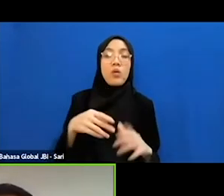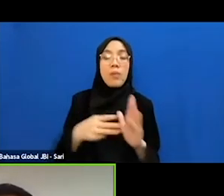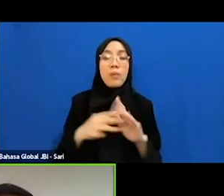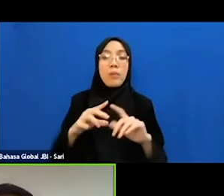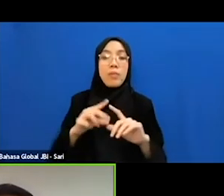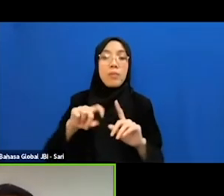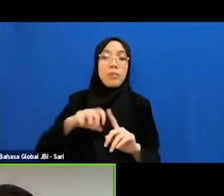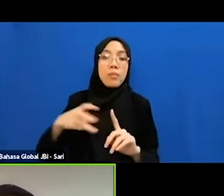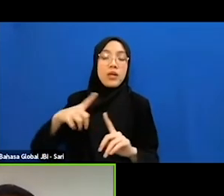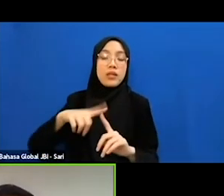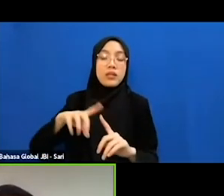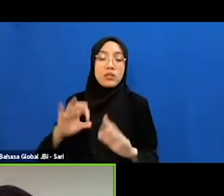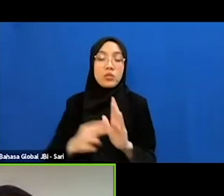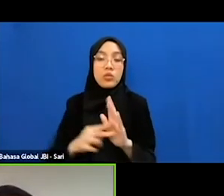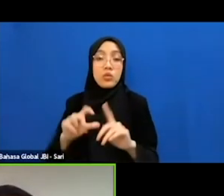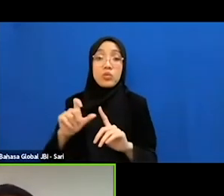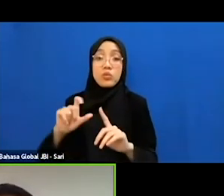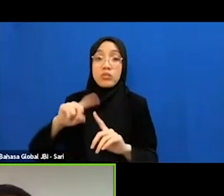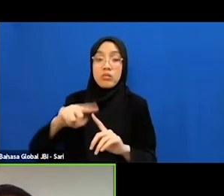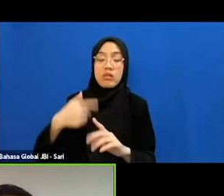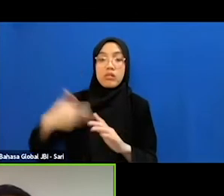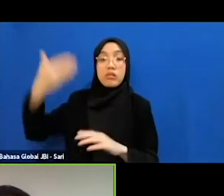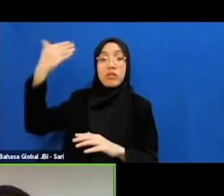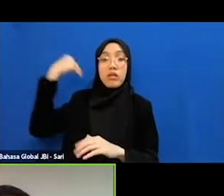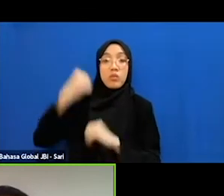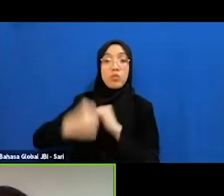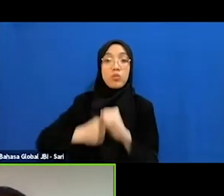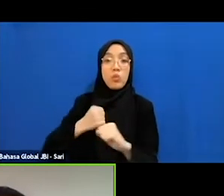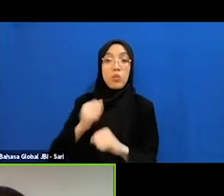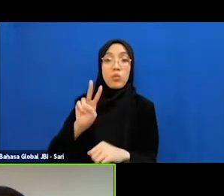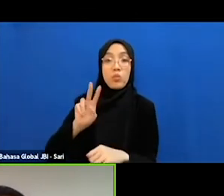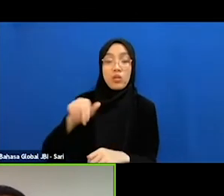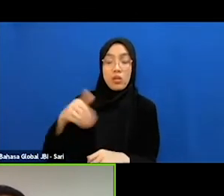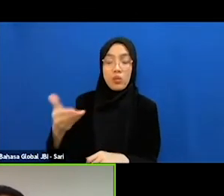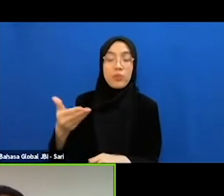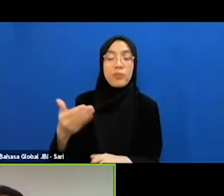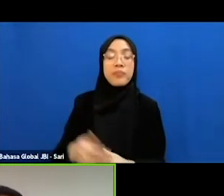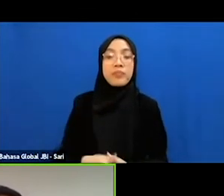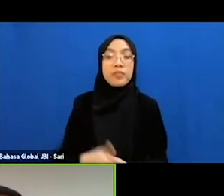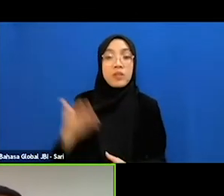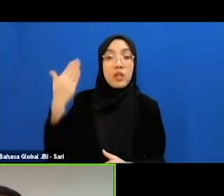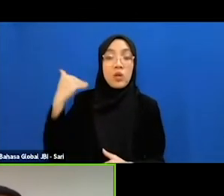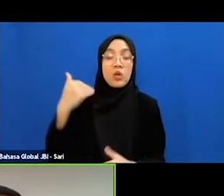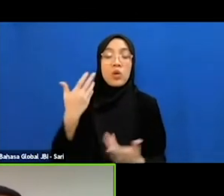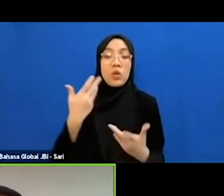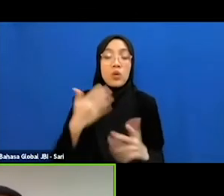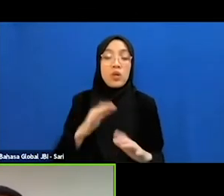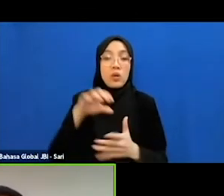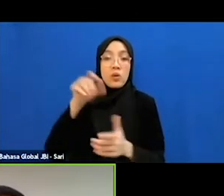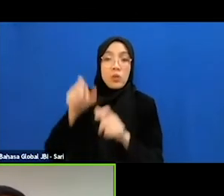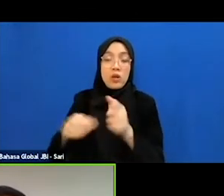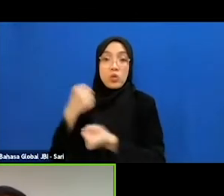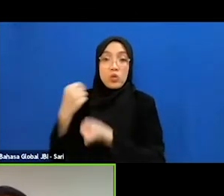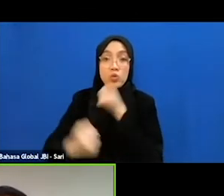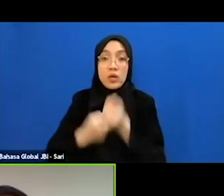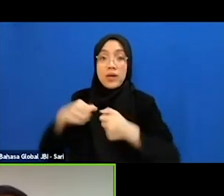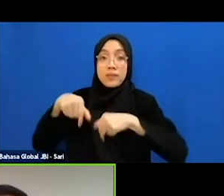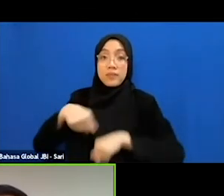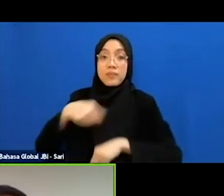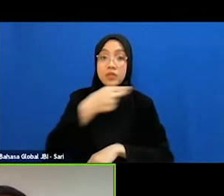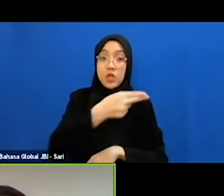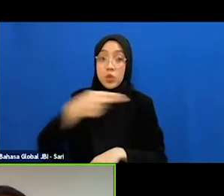yang sudah sejak dua tahun yang lalu saya Kemukakan bahwa pelaku usaha itu di Indonesia ini